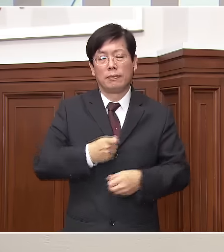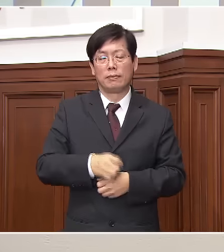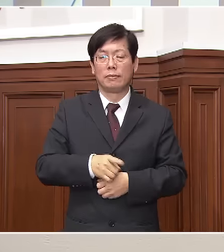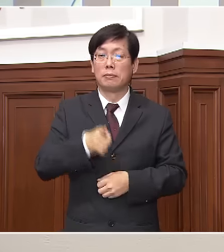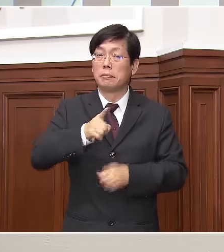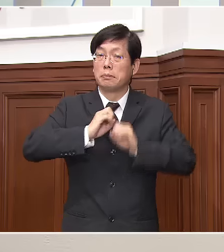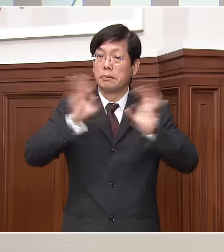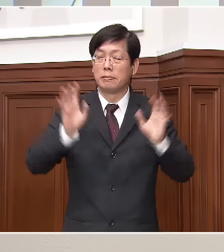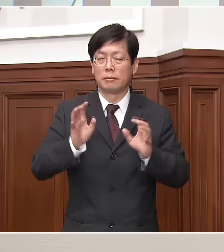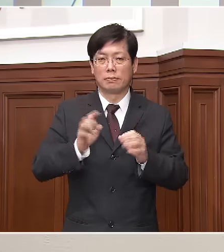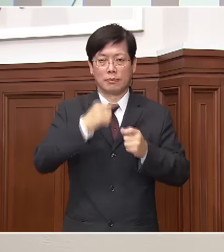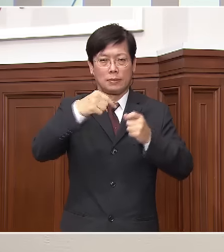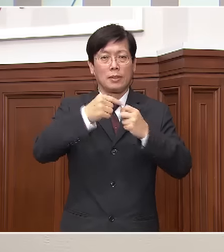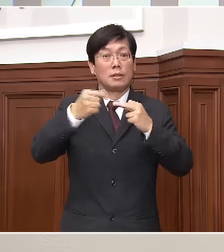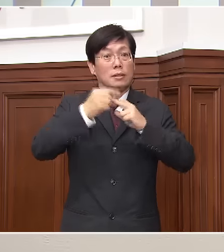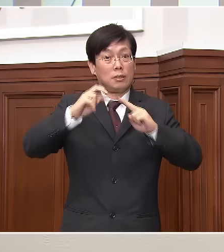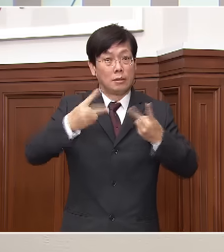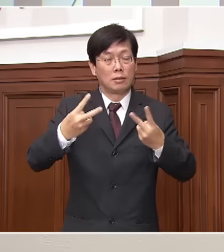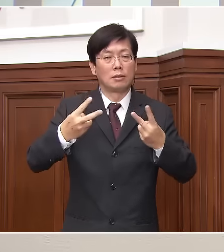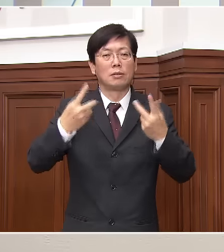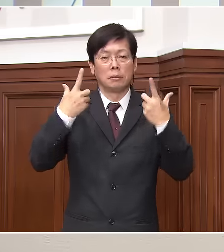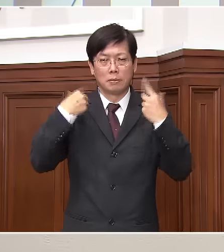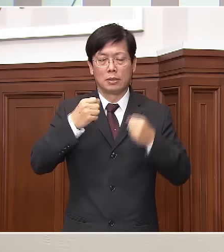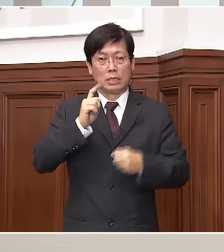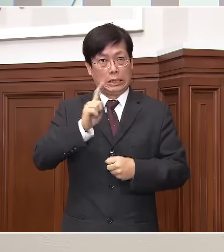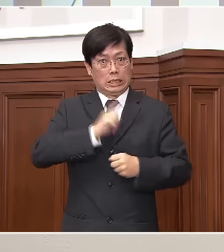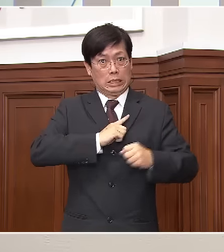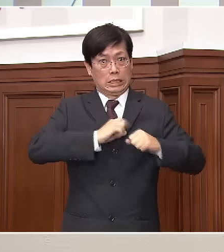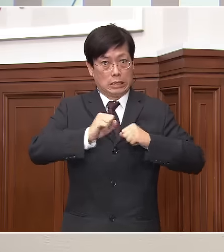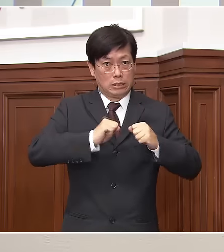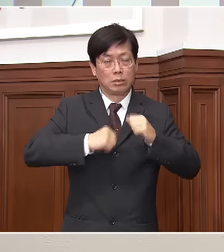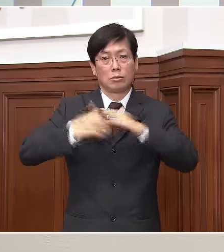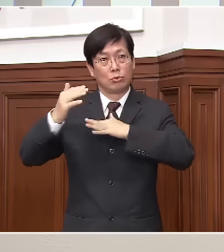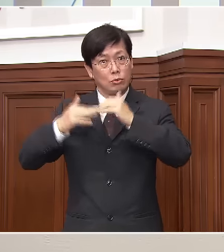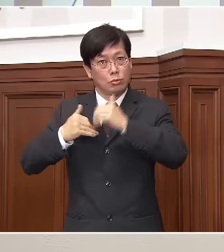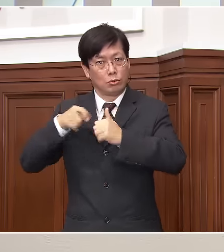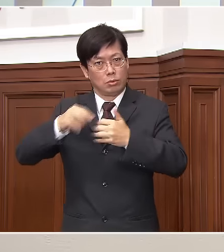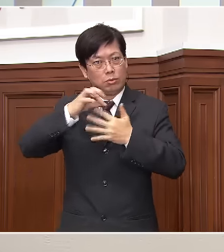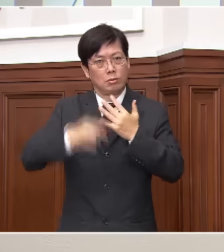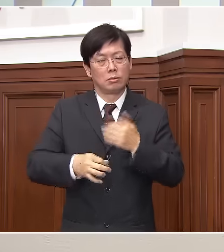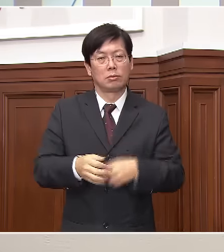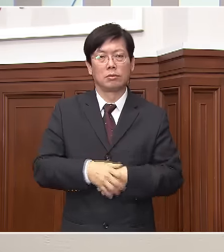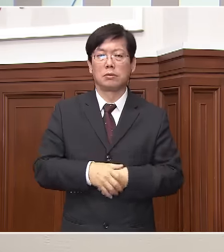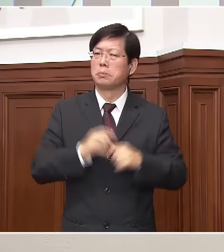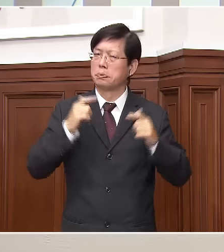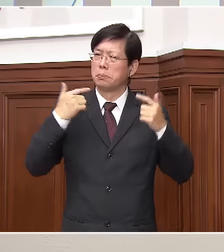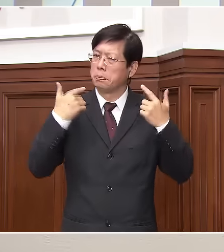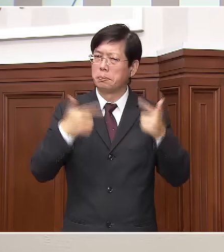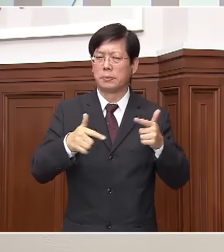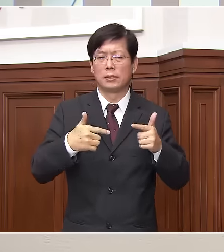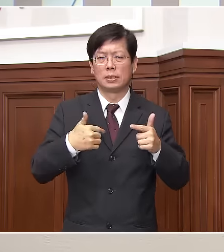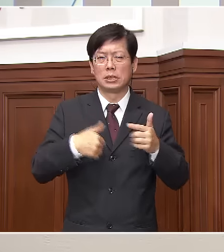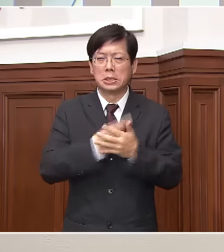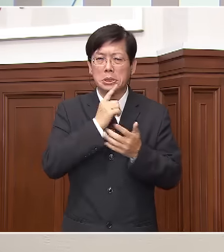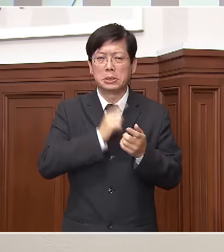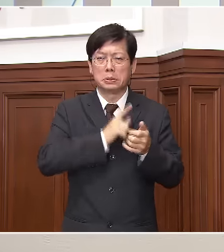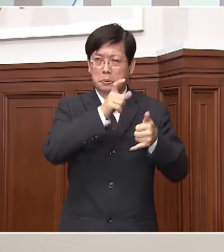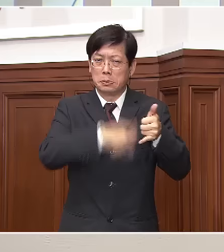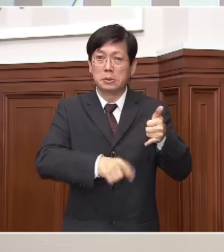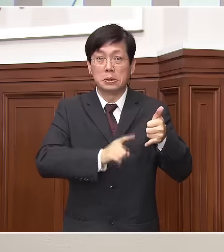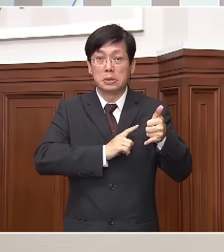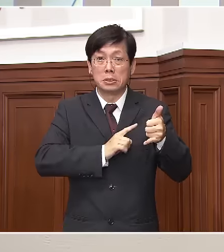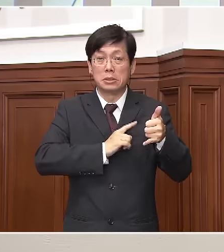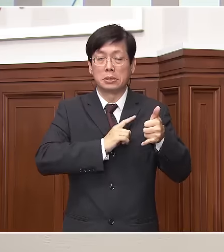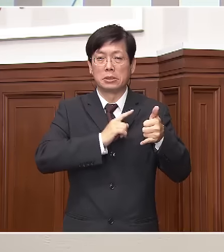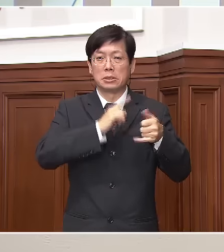说，年金制度是一个自助与互助的制度，并不是只是你的年